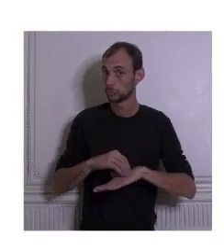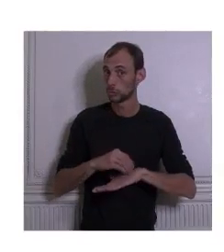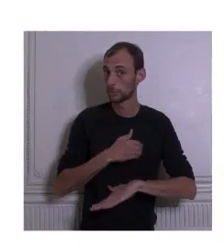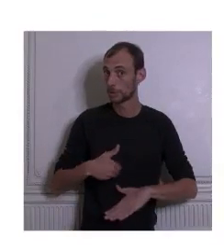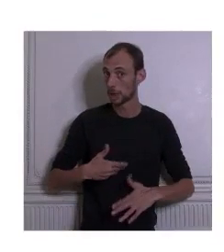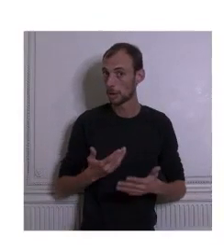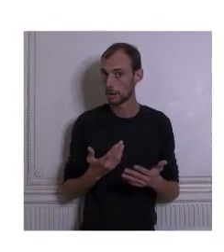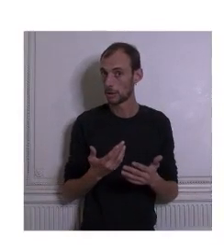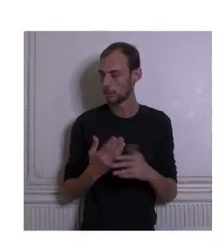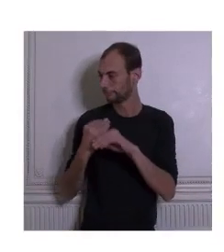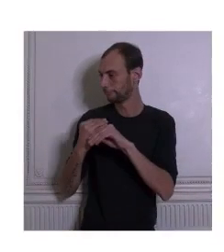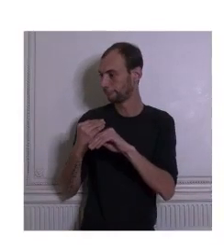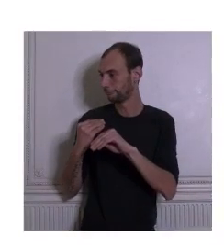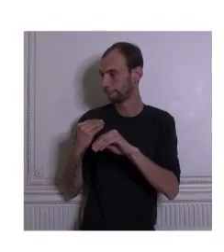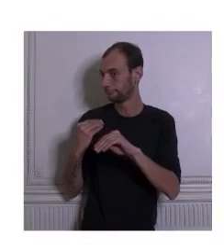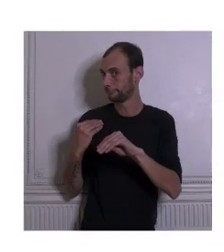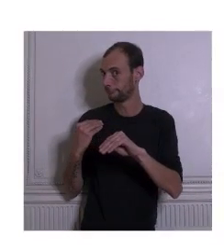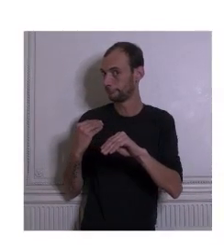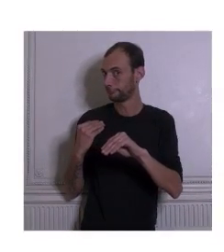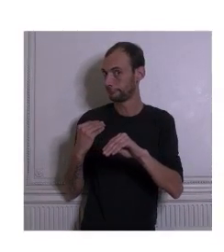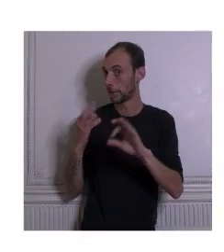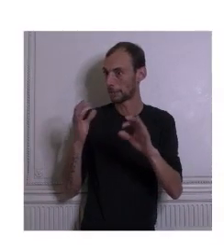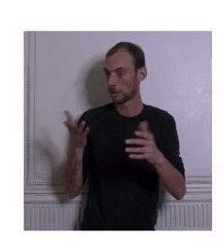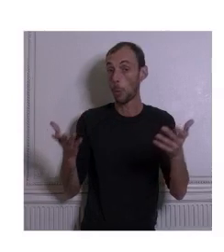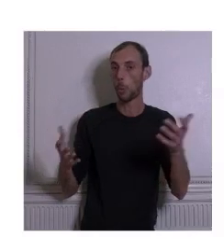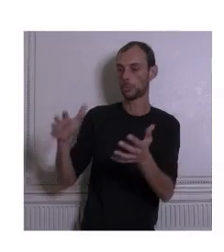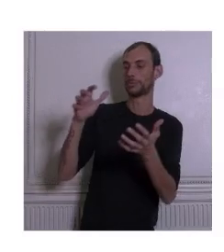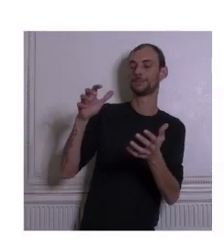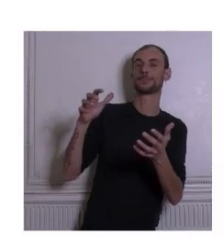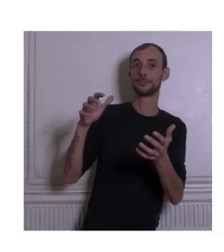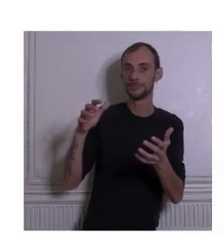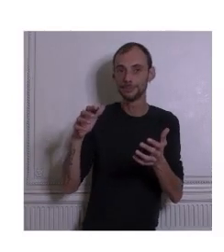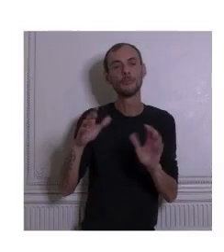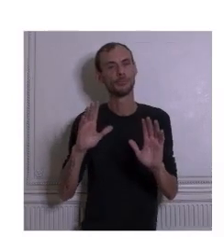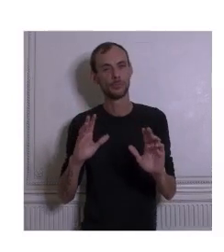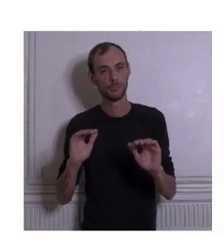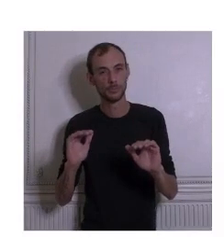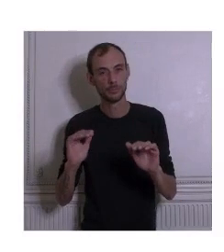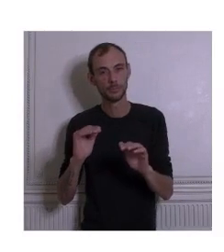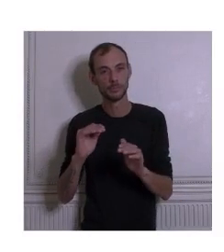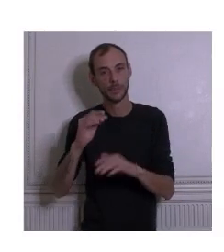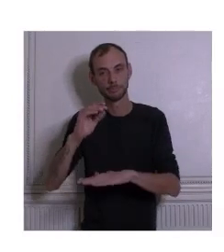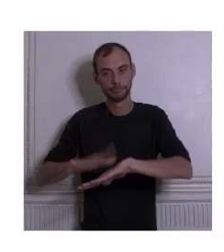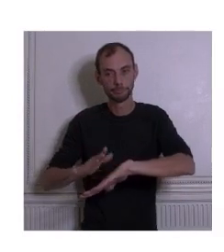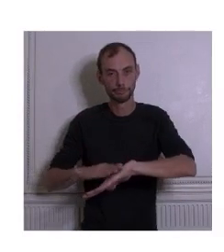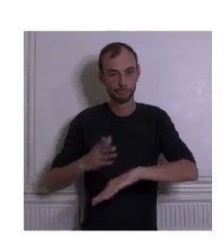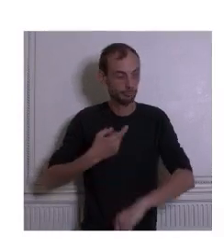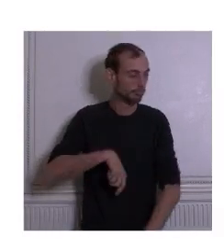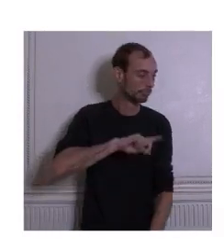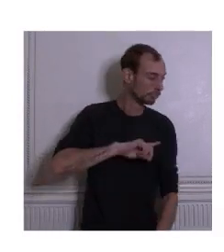pour souhaiter justement une décision qui n'est pas prise. Là, la décision est prise. Donc, qu'est-ce qui motive